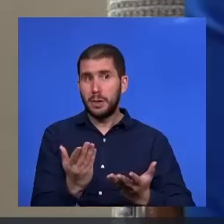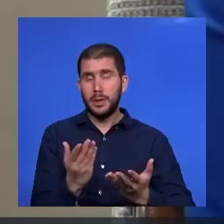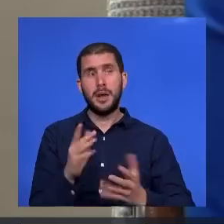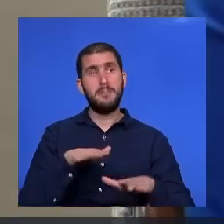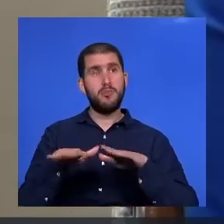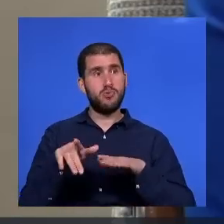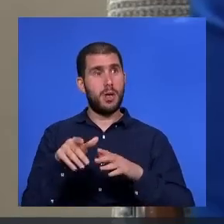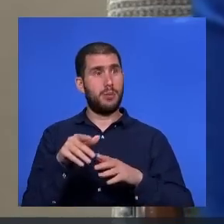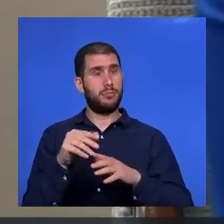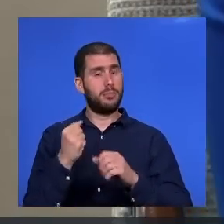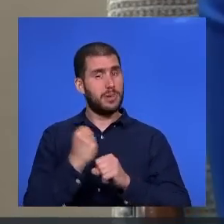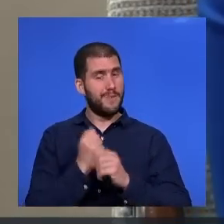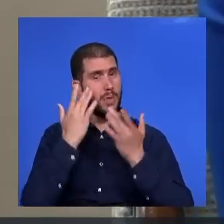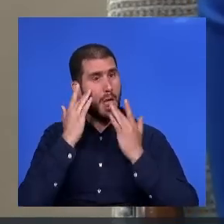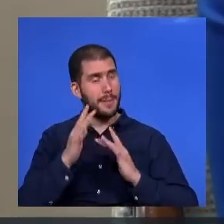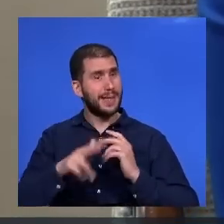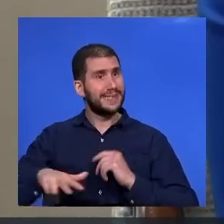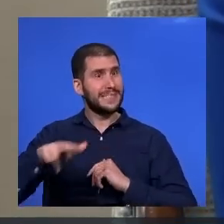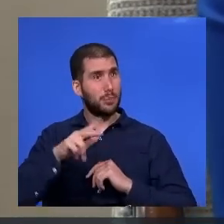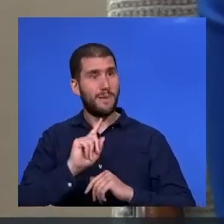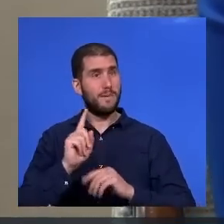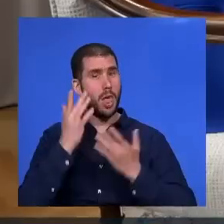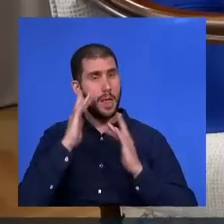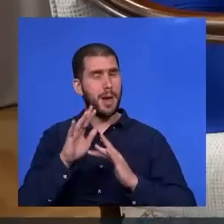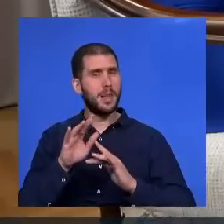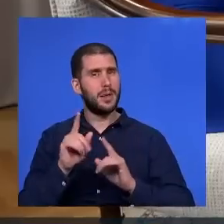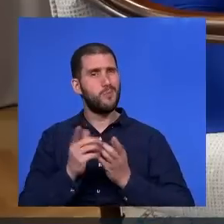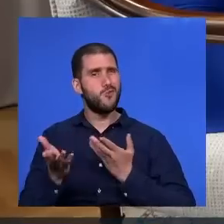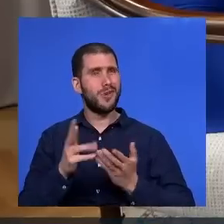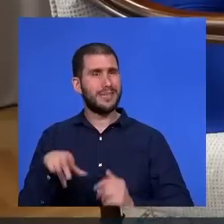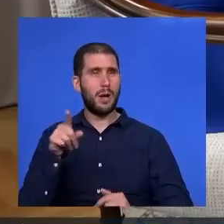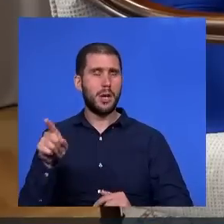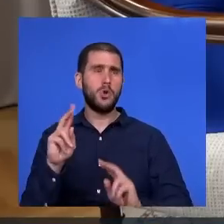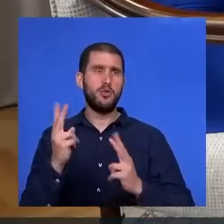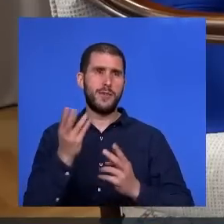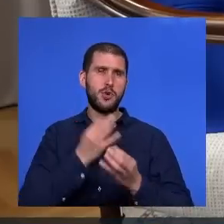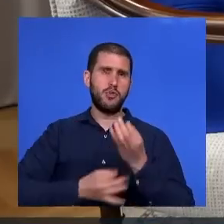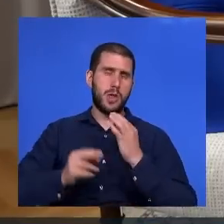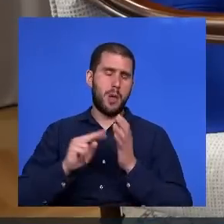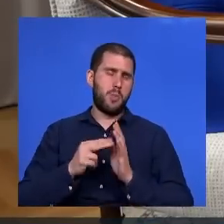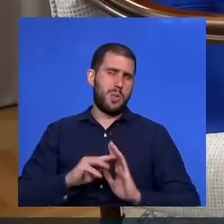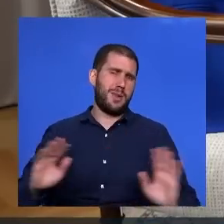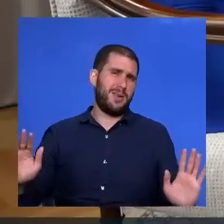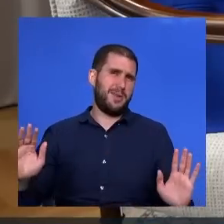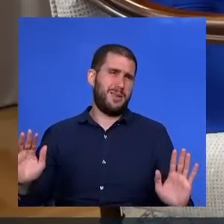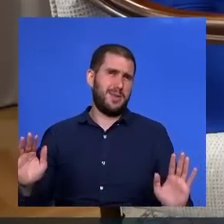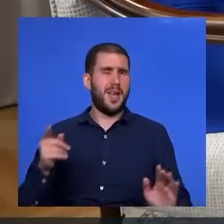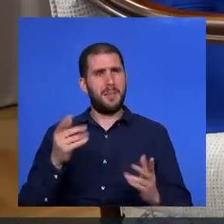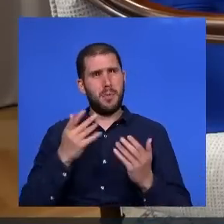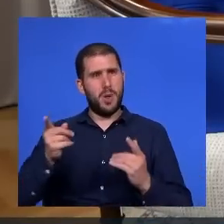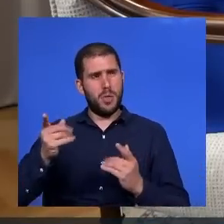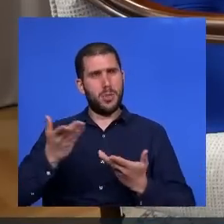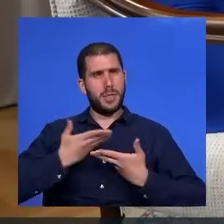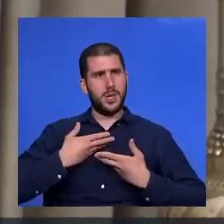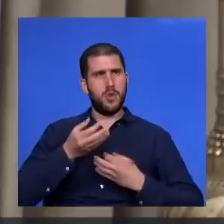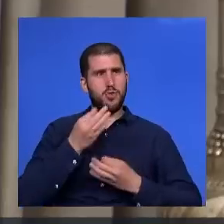שהממשלה הזאת תעבוד למען הציבור ולא למען משרתי הציבור, ושאנחנו לא בדרך לדיקטטורה? אבל את מכניסה שאלה פוליטית, וברור לך שאת מכניסה